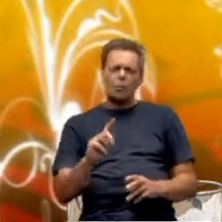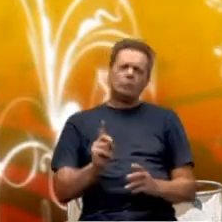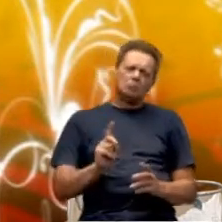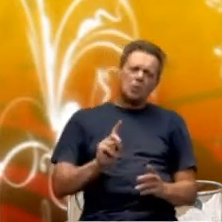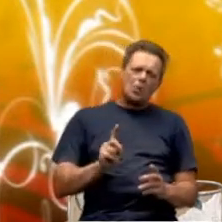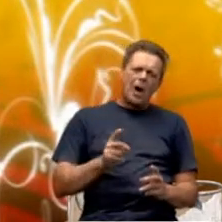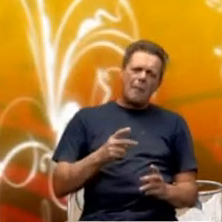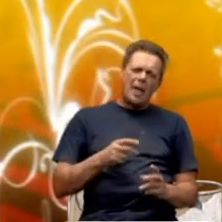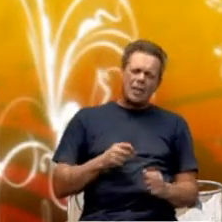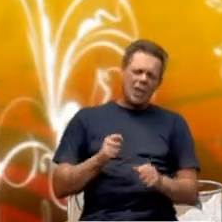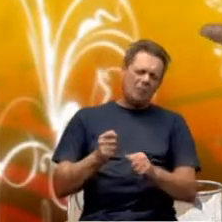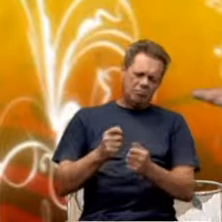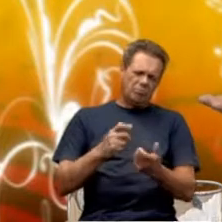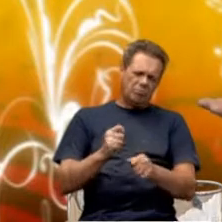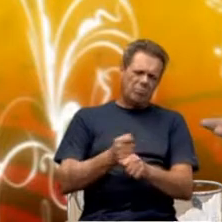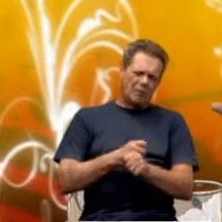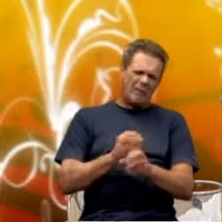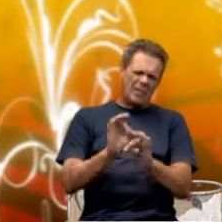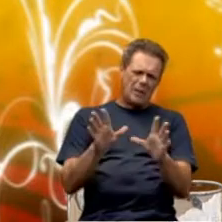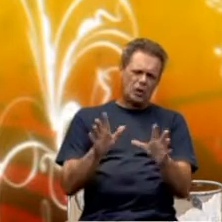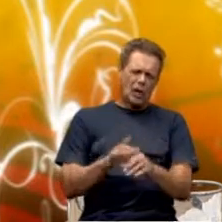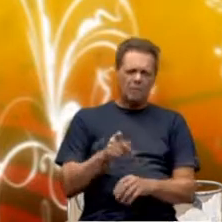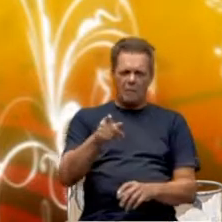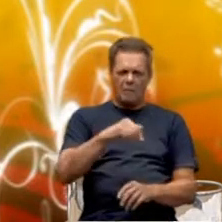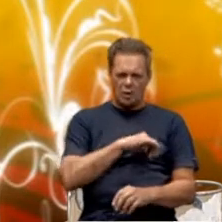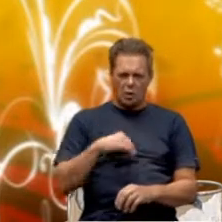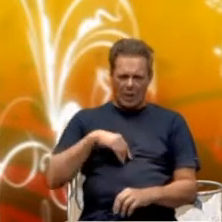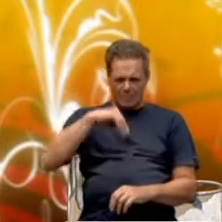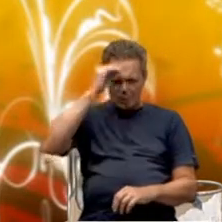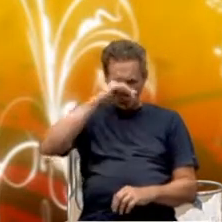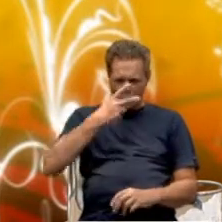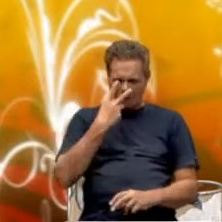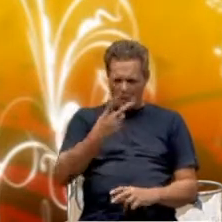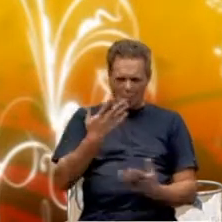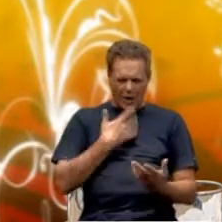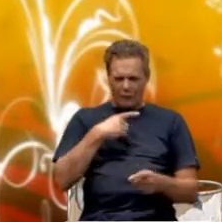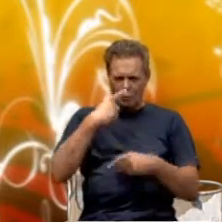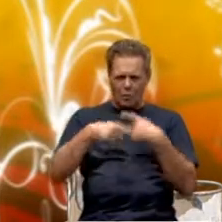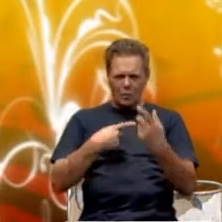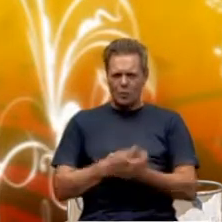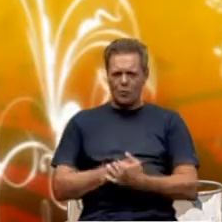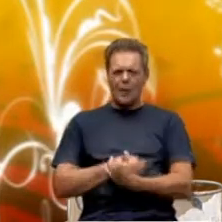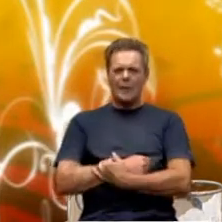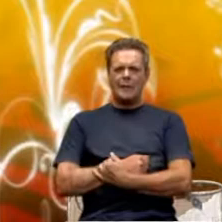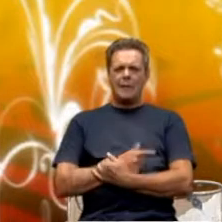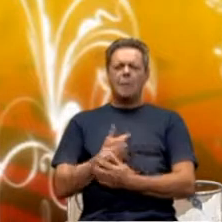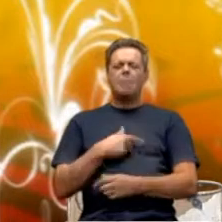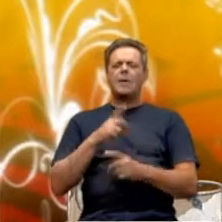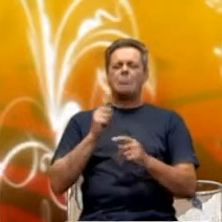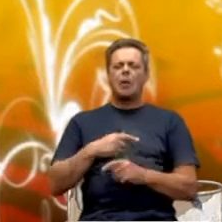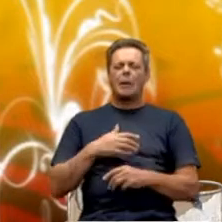izliječiti. Vjerujte mi, u teškim, vi ste to iskusili, i vidimo kakve su posljedice. Neće, mi moramo